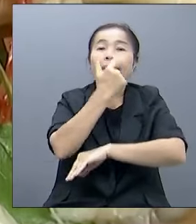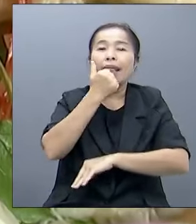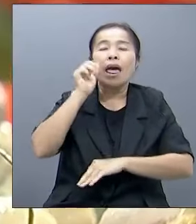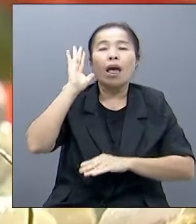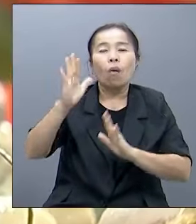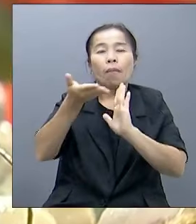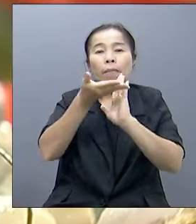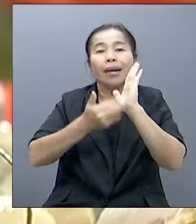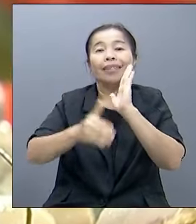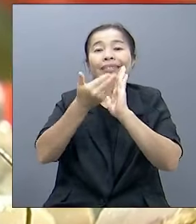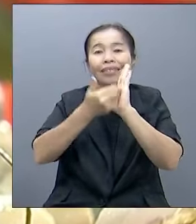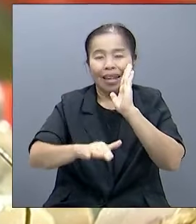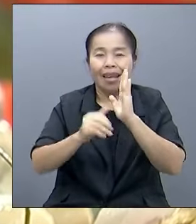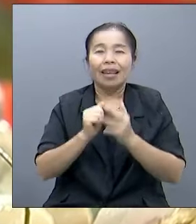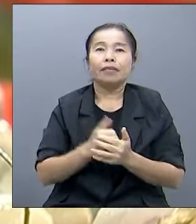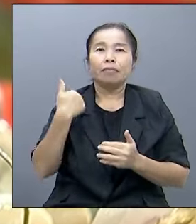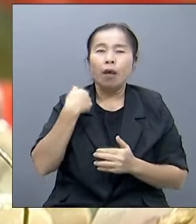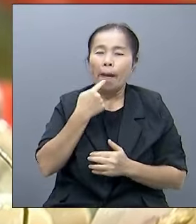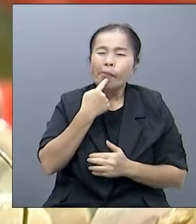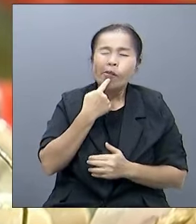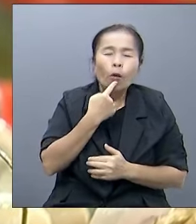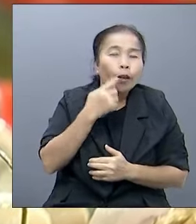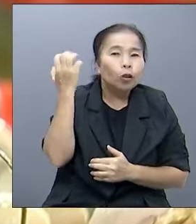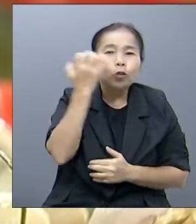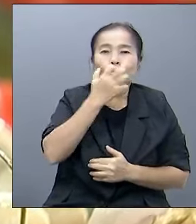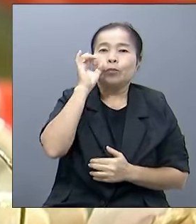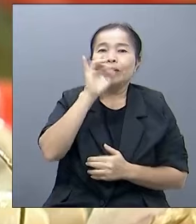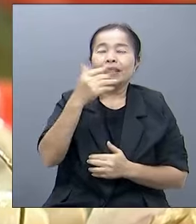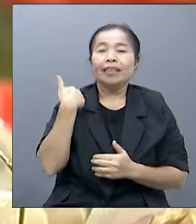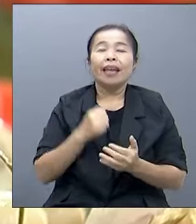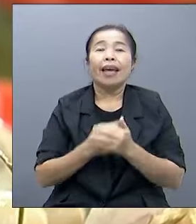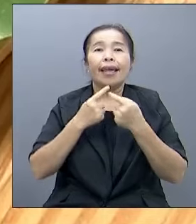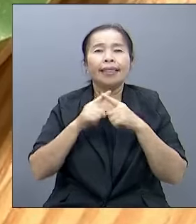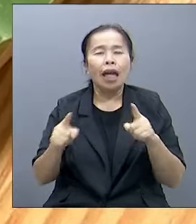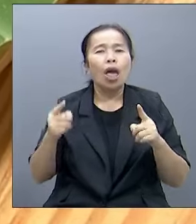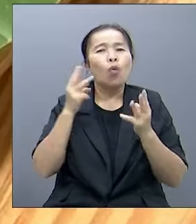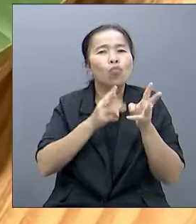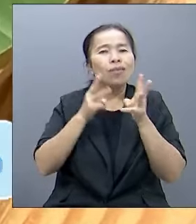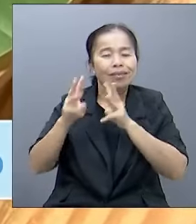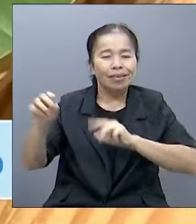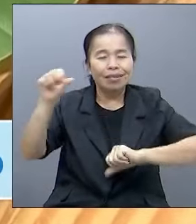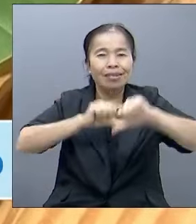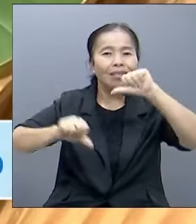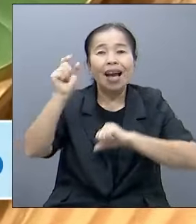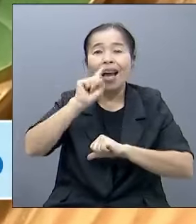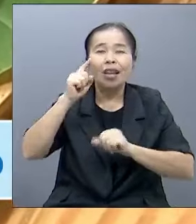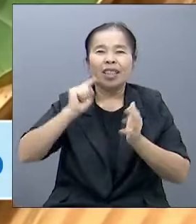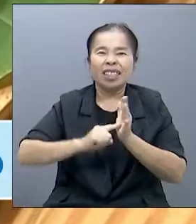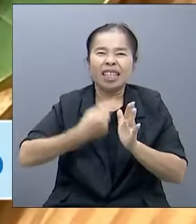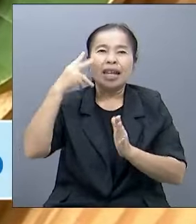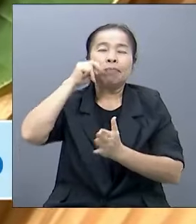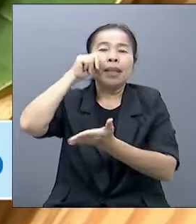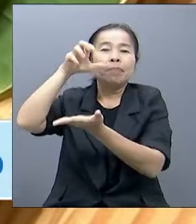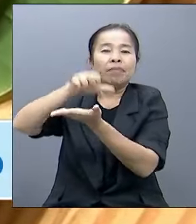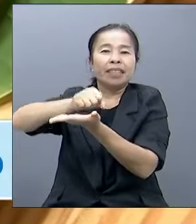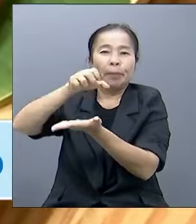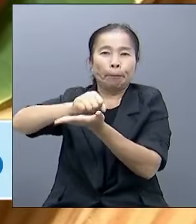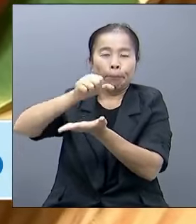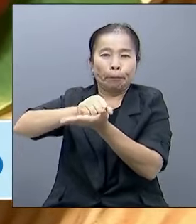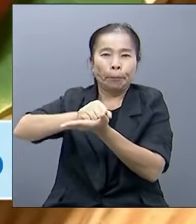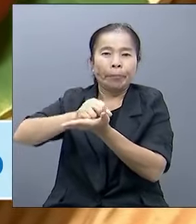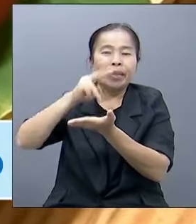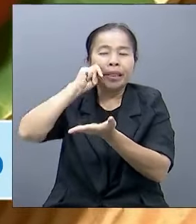ได้สุขภาพด้วยรสชาติแซ่บๆด้วยนะคะทีนี้ขั้นตอนในเรื่องของการทำเนี่ยต้องเริ่มจากน้ำยำก่อนนะพี่ต๊อบ น้ำยำใช่ไหมมาเ